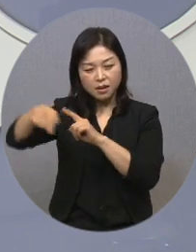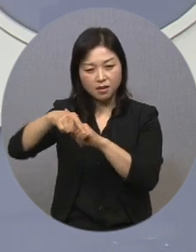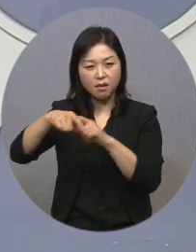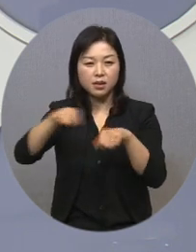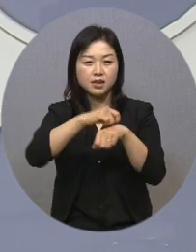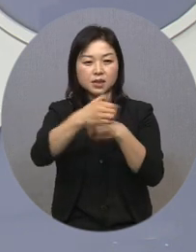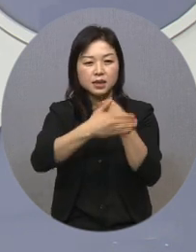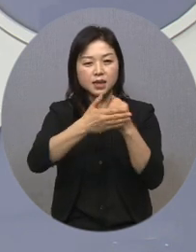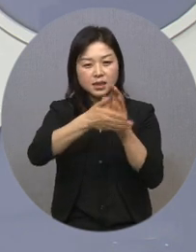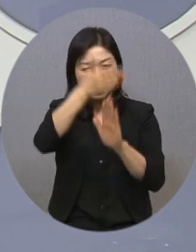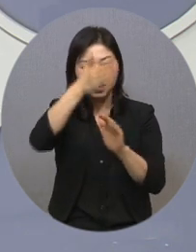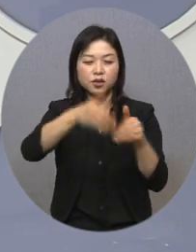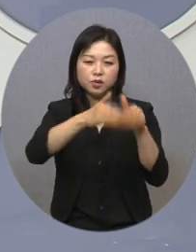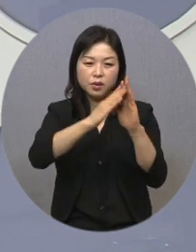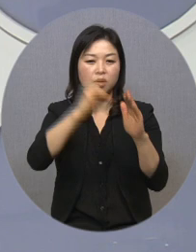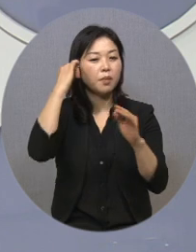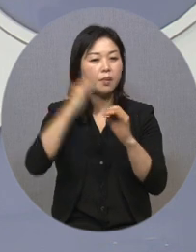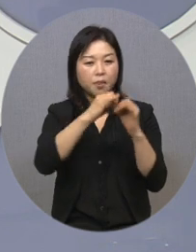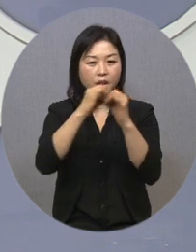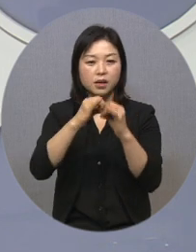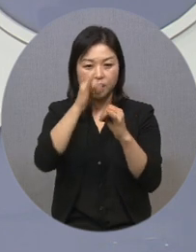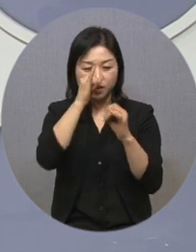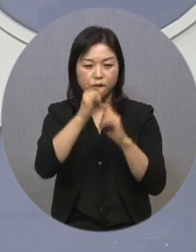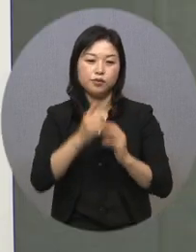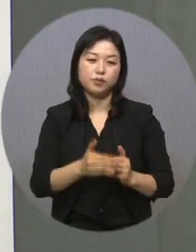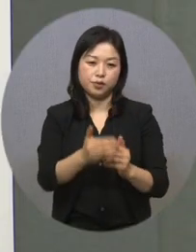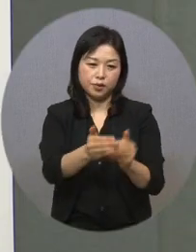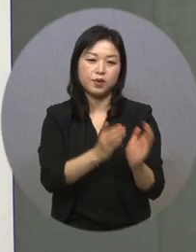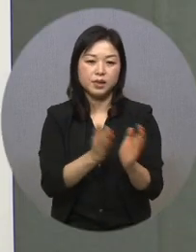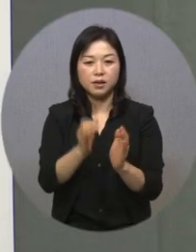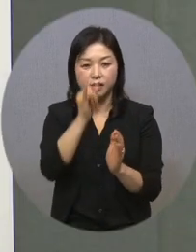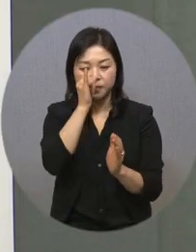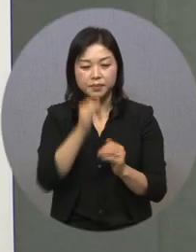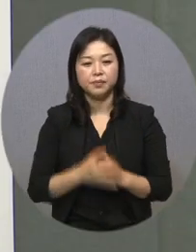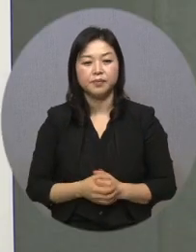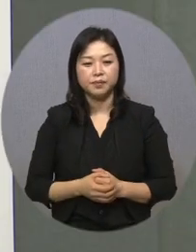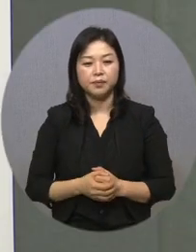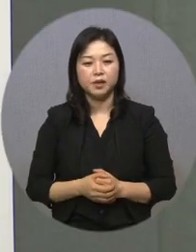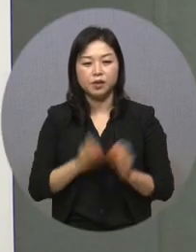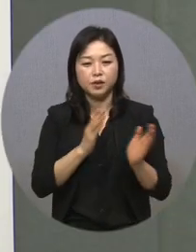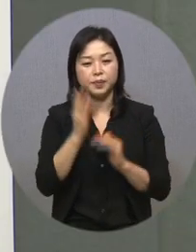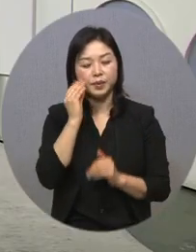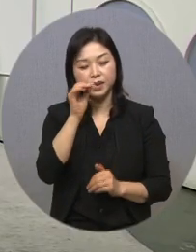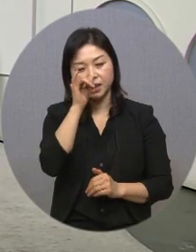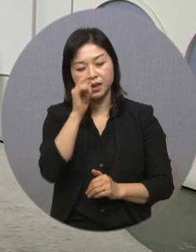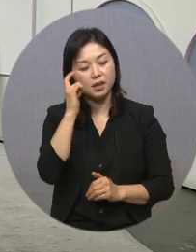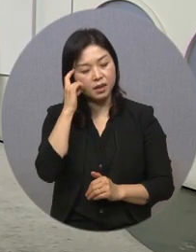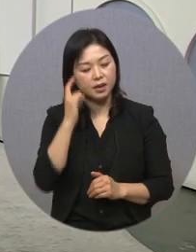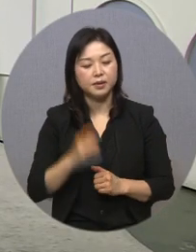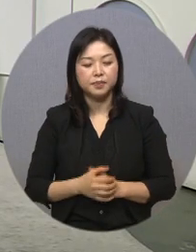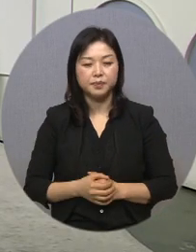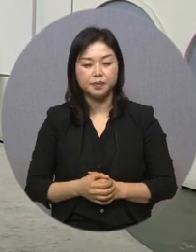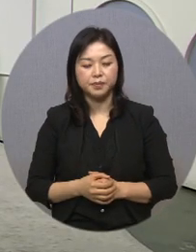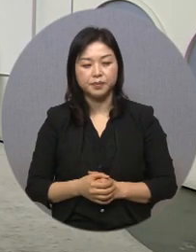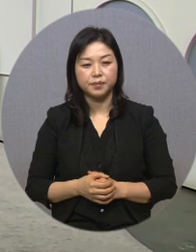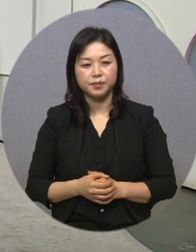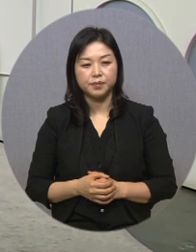하고 준비 과정을 거치고 있기 때문에 잘 준비를 하고 있다라고 생각합니다. 또한